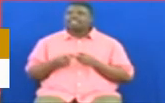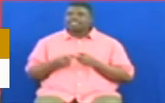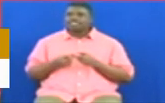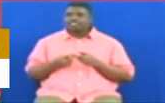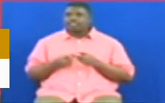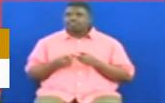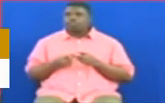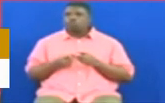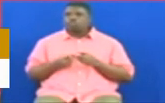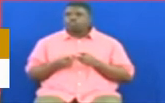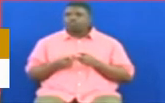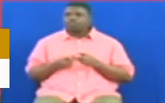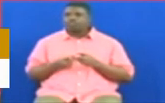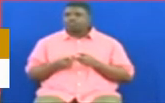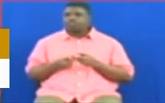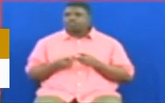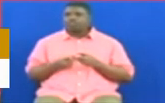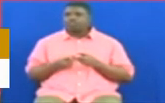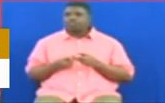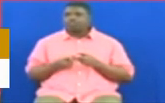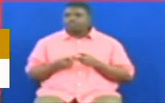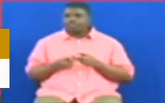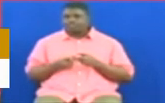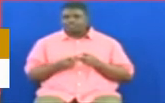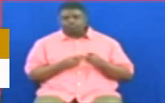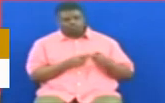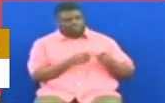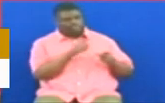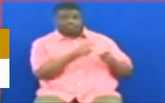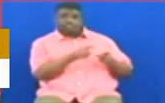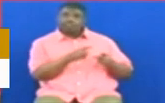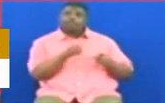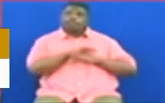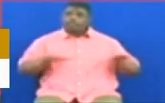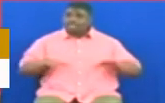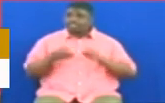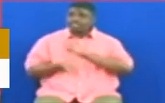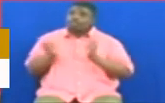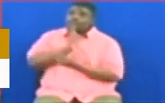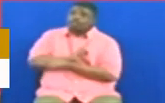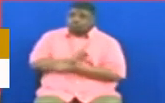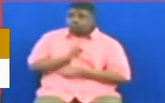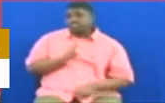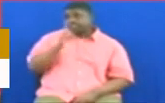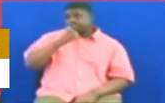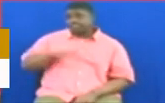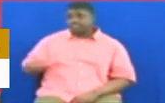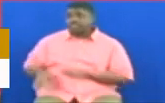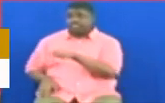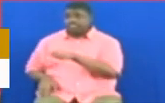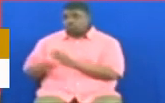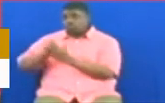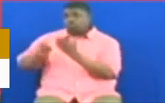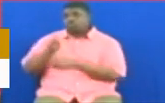of Zanzibar and the Chairman of the Revolutionary Council katika official documents zote. Kwa hivyo ni swala la